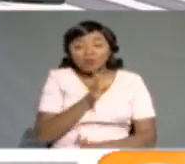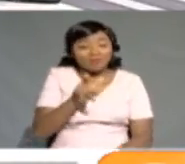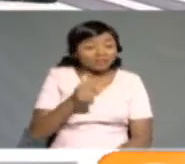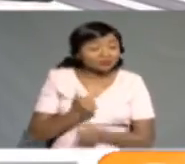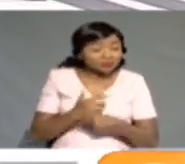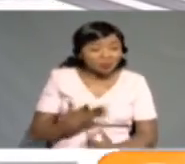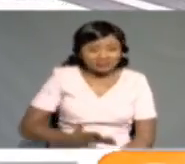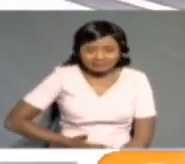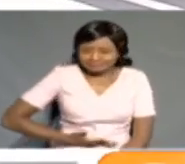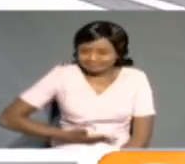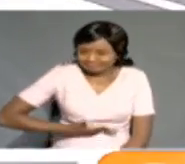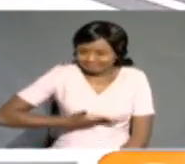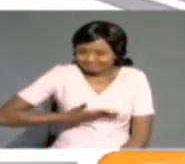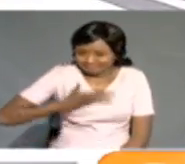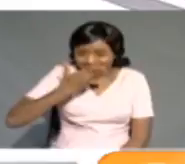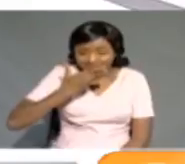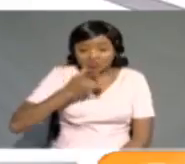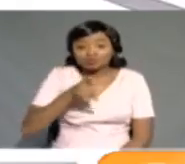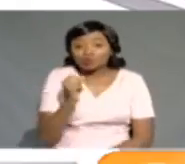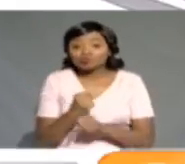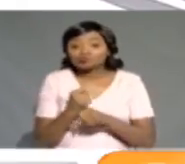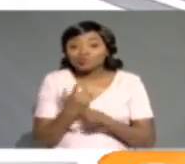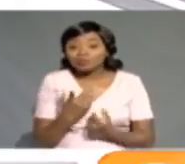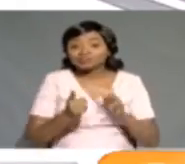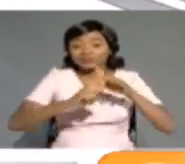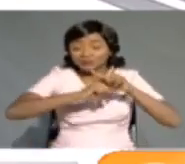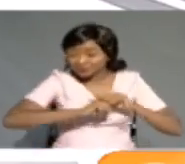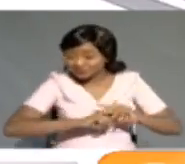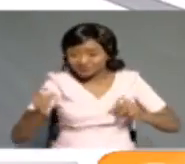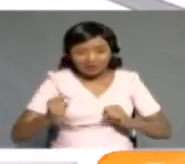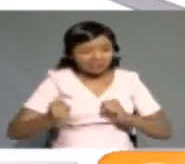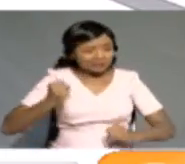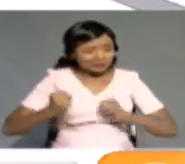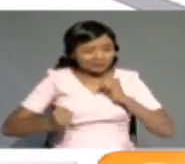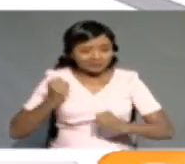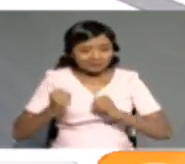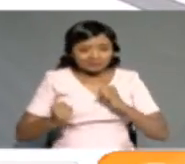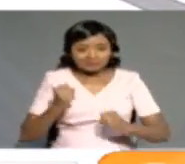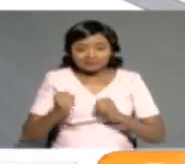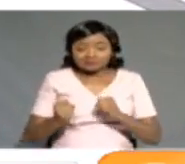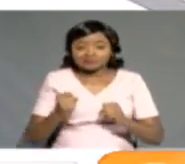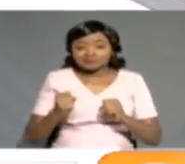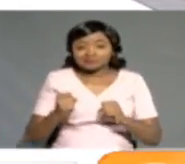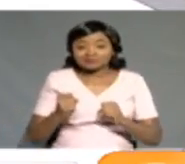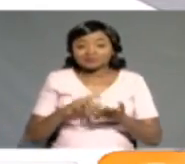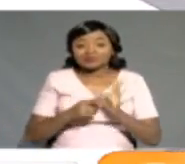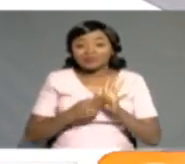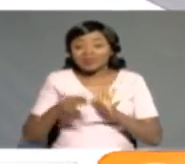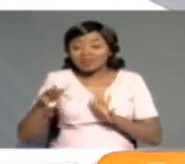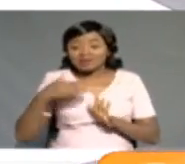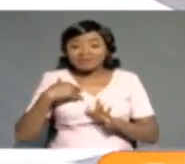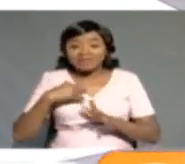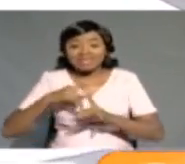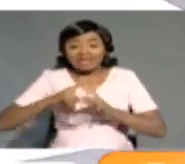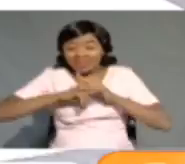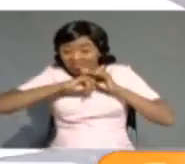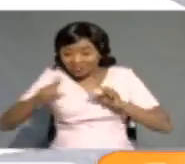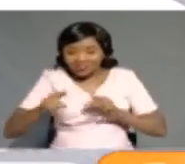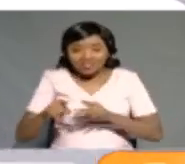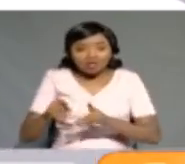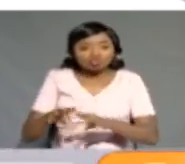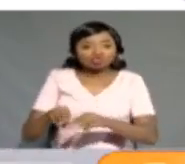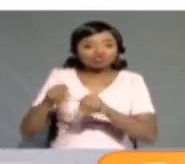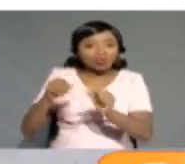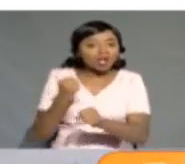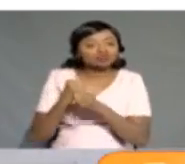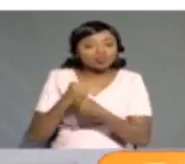akakasirika, nitakuuma wewe, unatimua mbio. Ukiwa unatimua mbio, mahali ambapo unakimbilia kama pana mchanga, mchanga unaruka